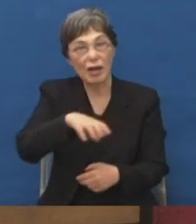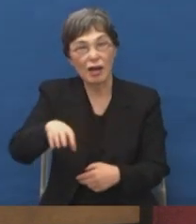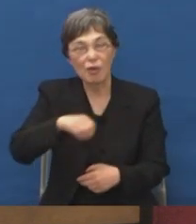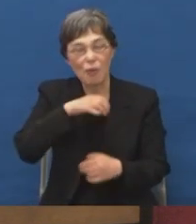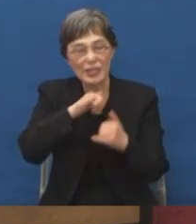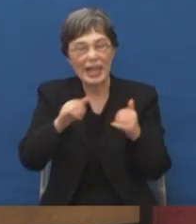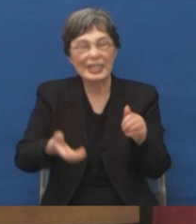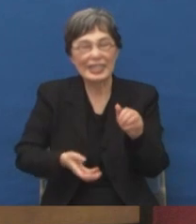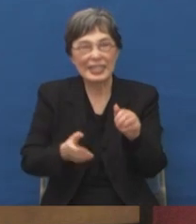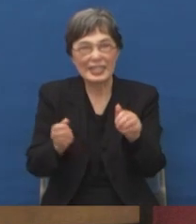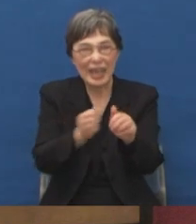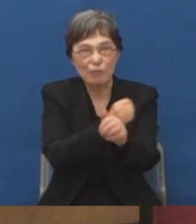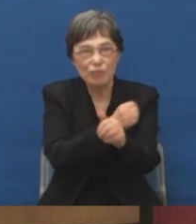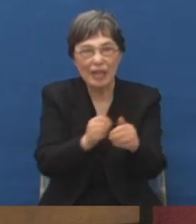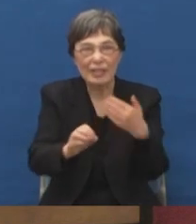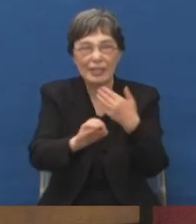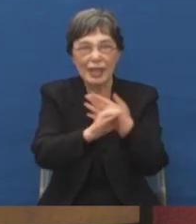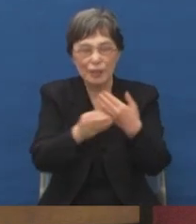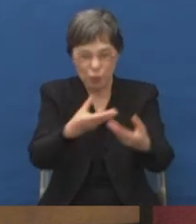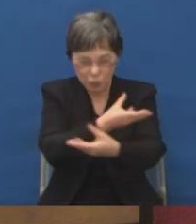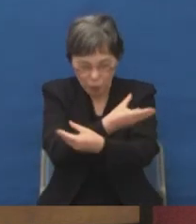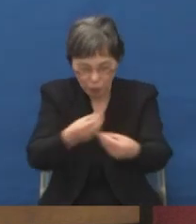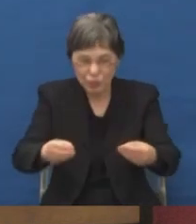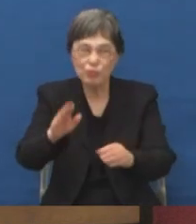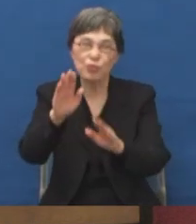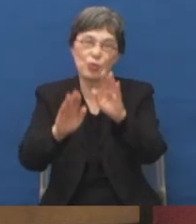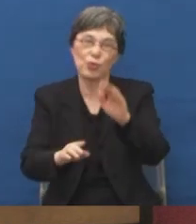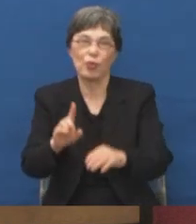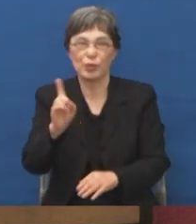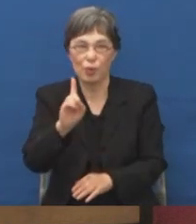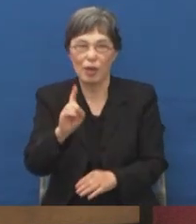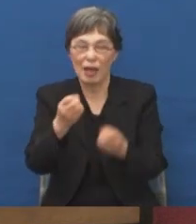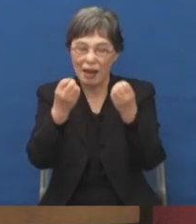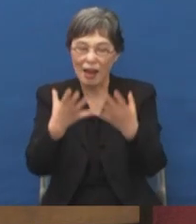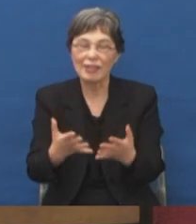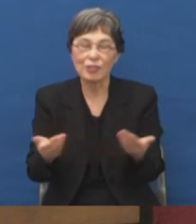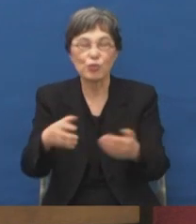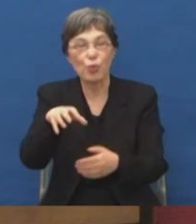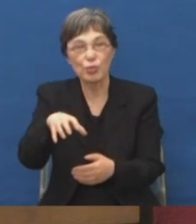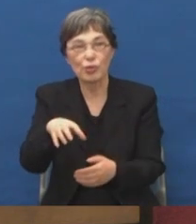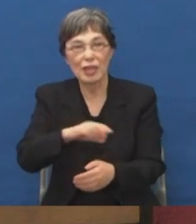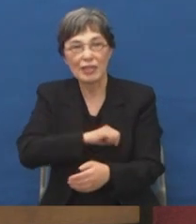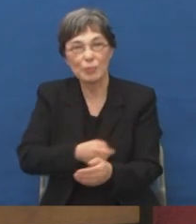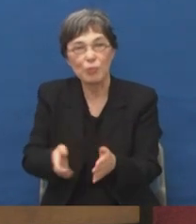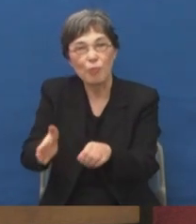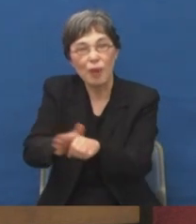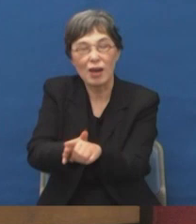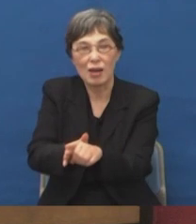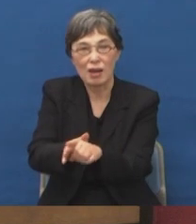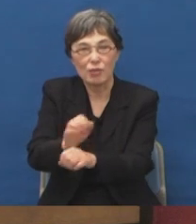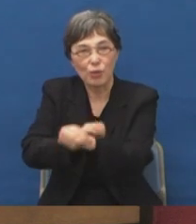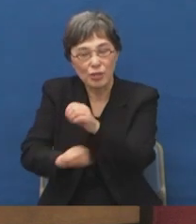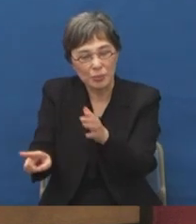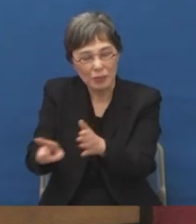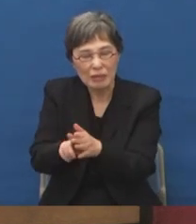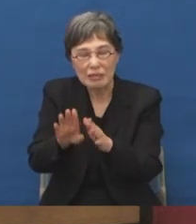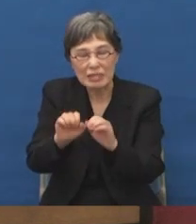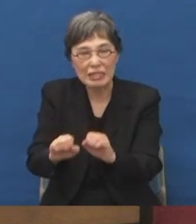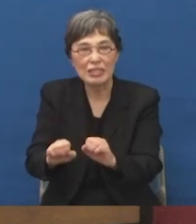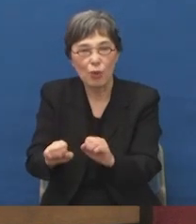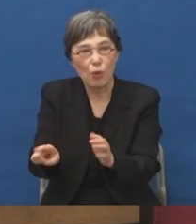虐待事例の共有状況、新たに事業所に義務付けられる取り組みのこれまでの実施状